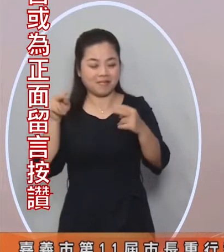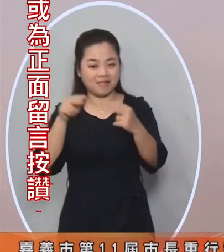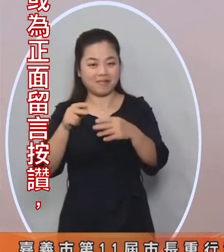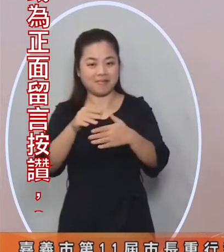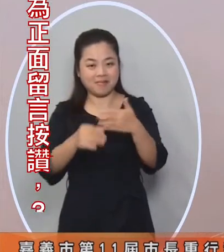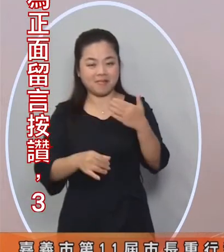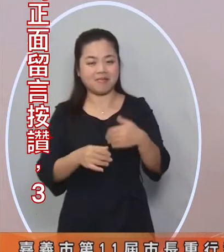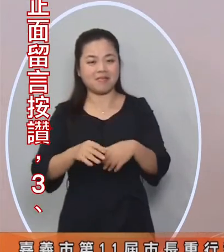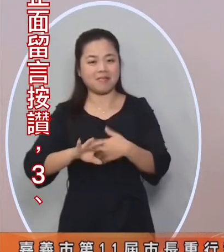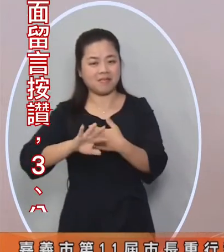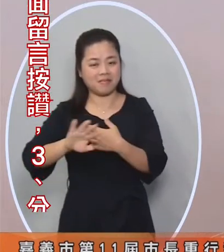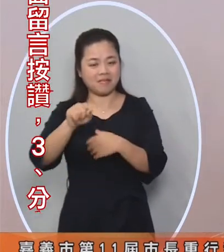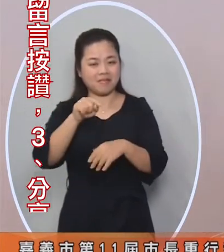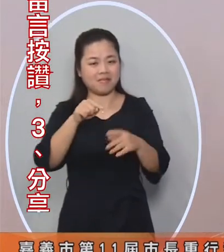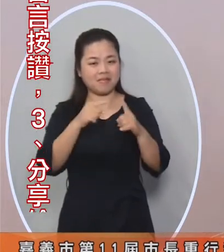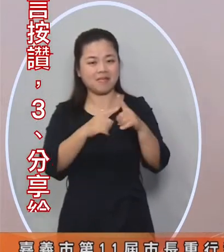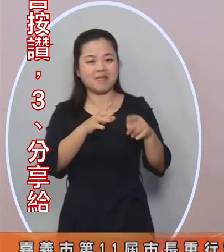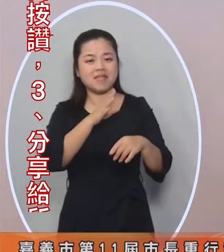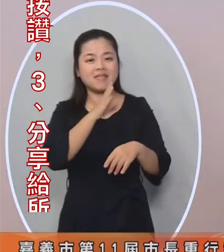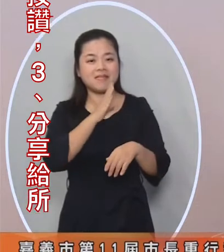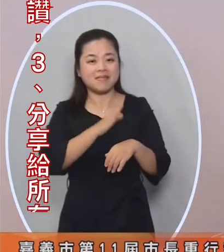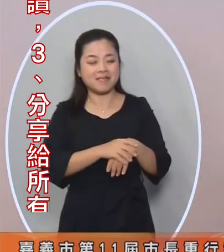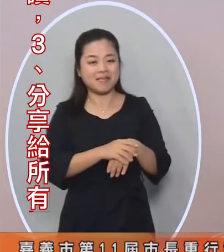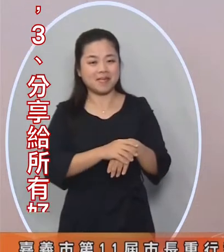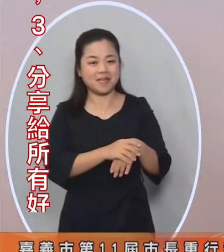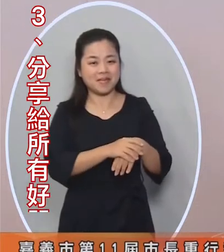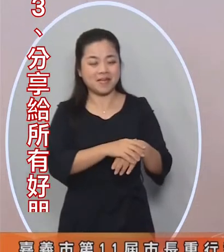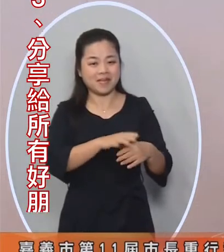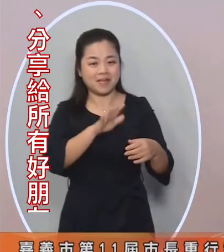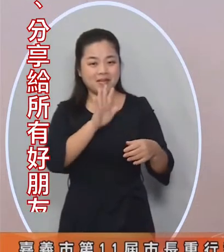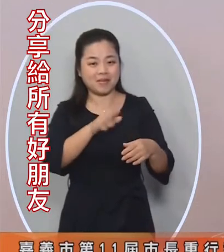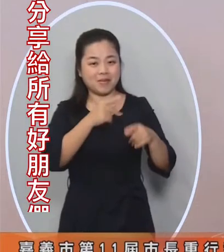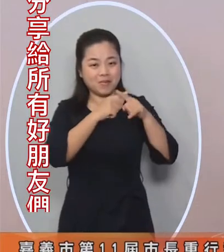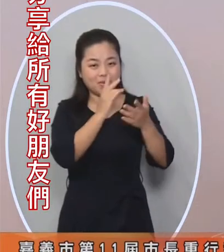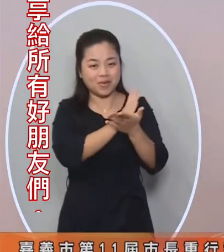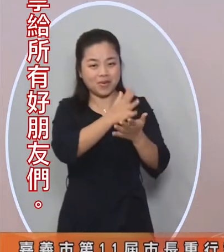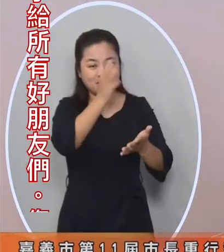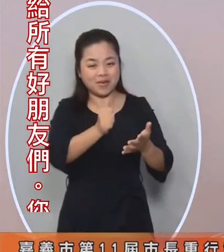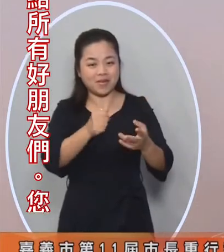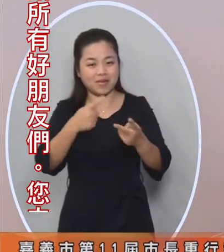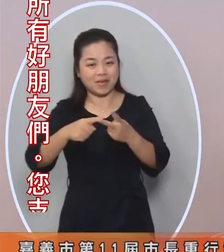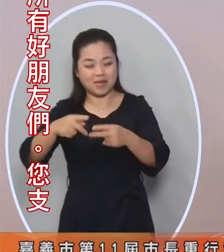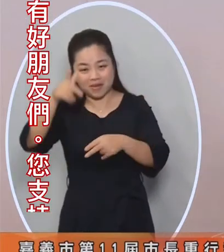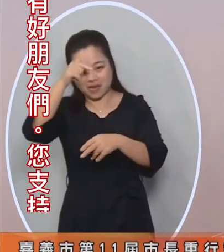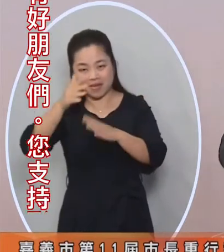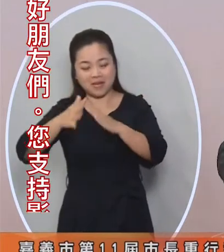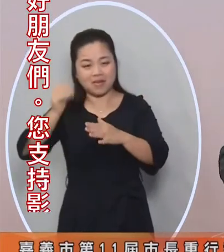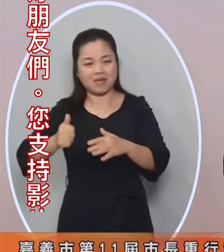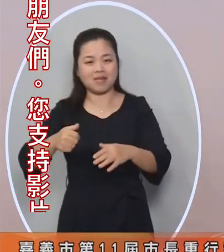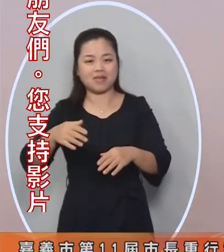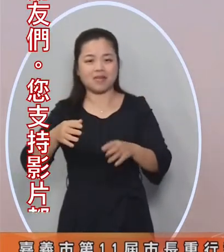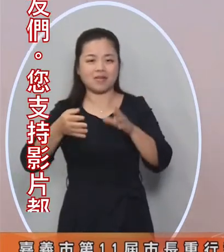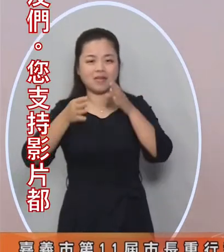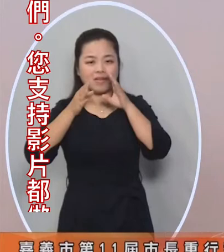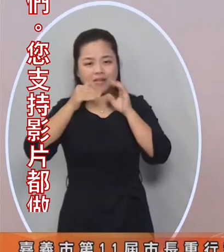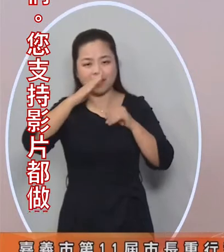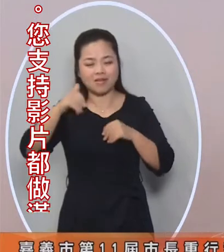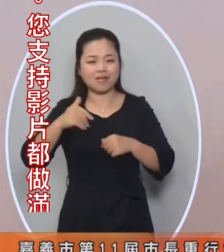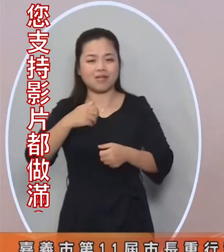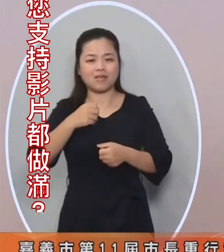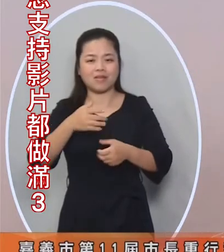的，副秘书长的，人家黄敏惠是做13党的市长呢。啊，你陈泰山要做什么市